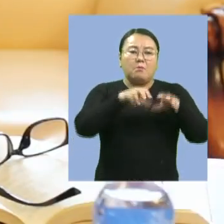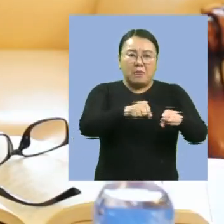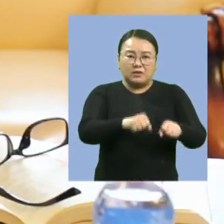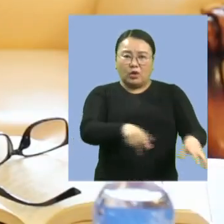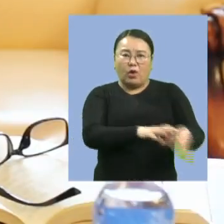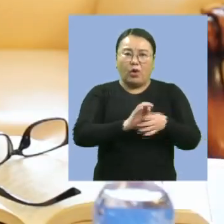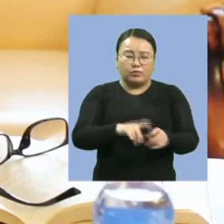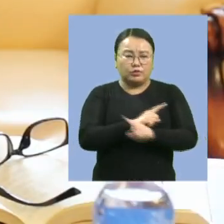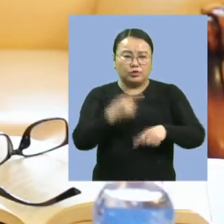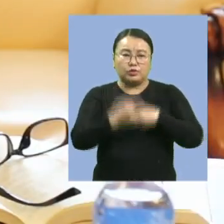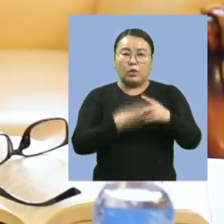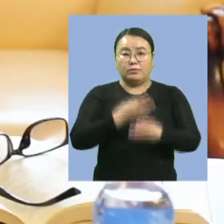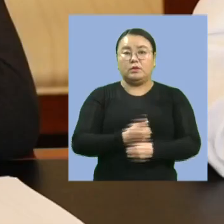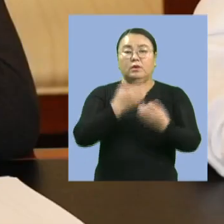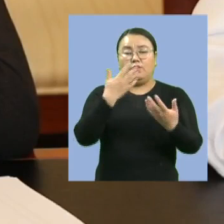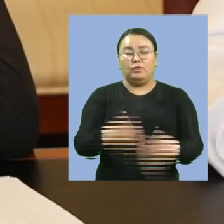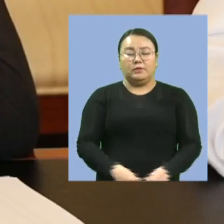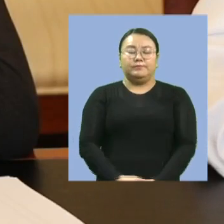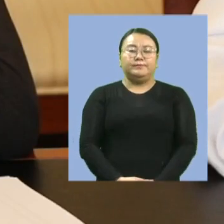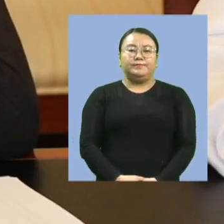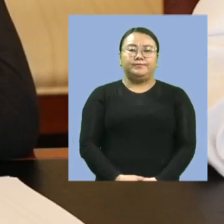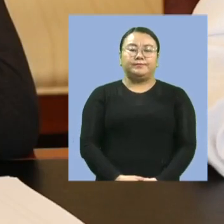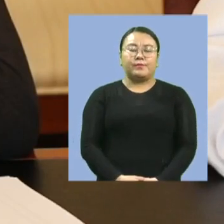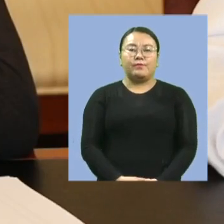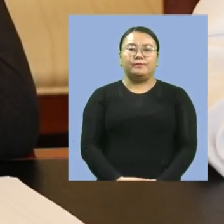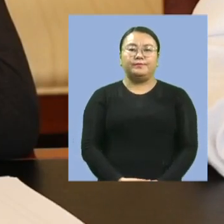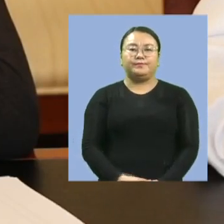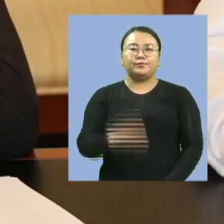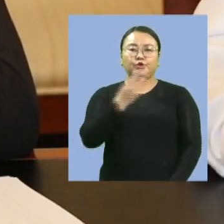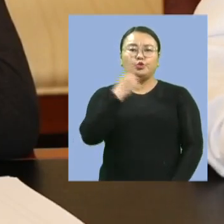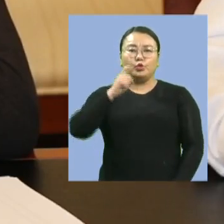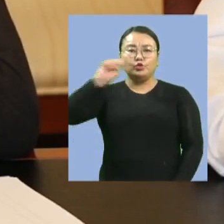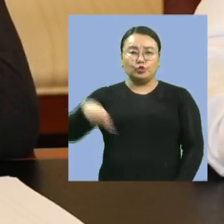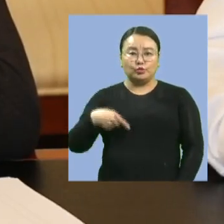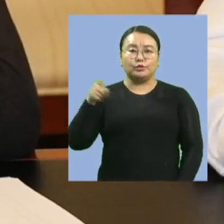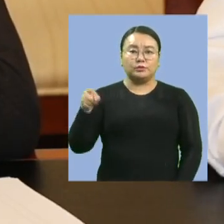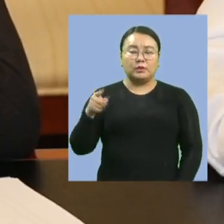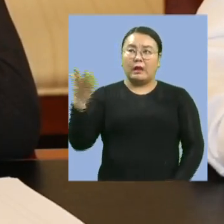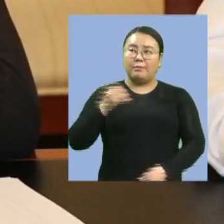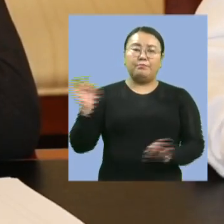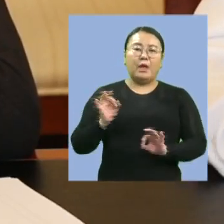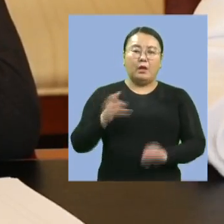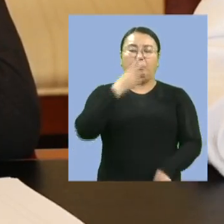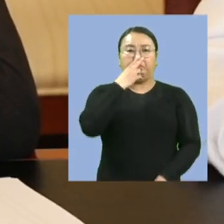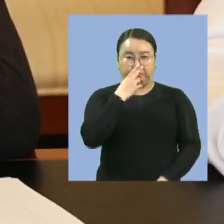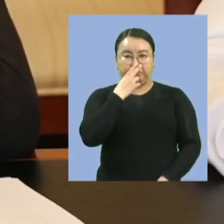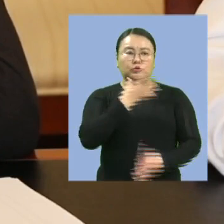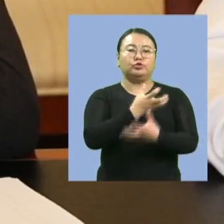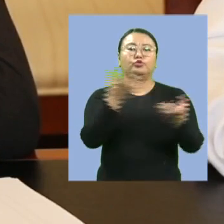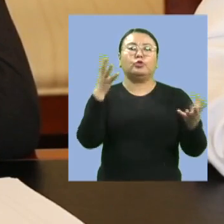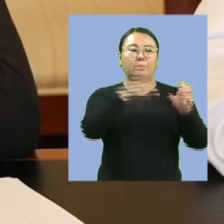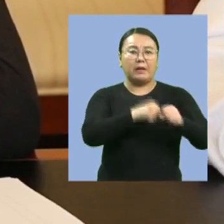холбоотой зөрчлүүдийн талаар мэдээлэл өгөв. Шүүхийн зөвшөөрлийг авдгүй тохиолдлууд